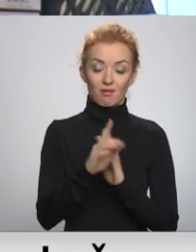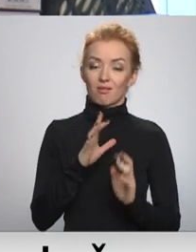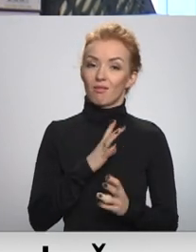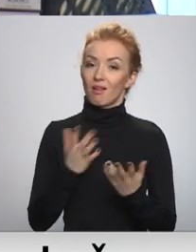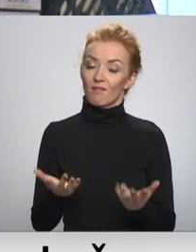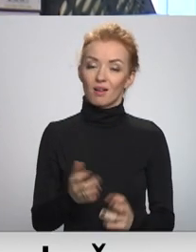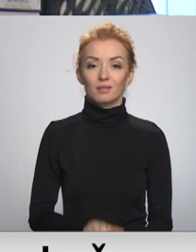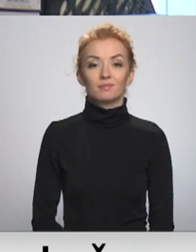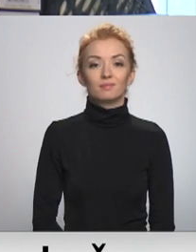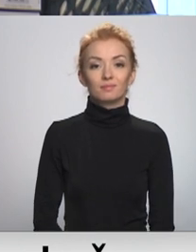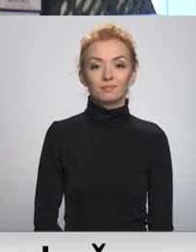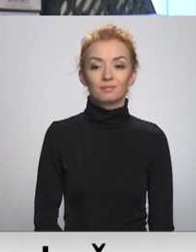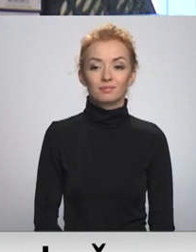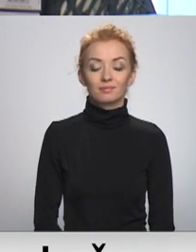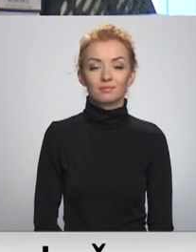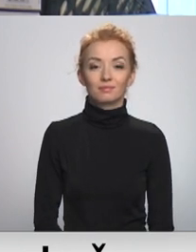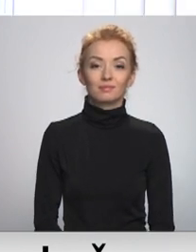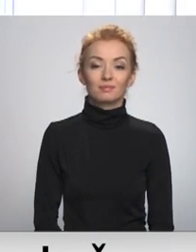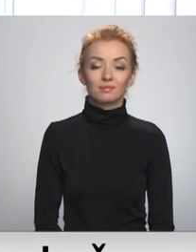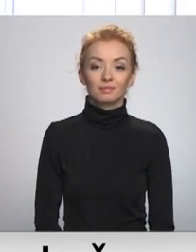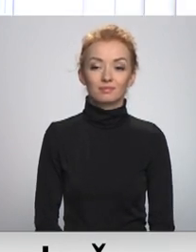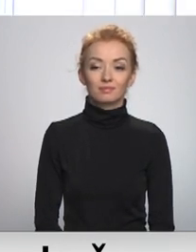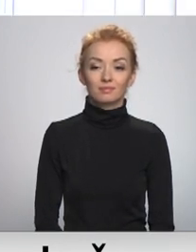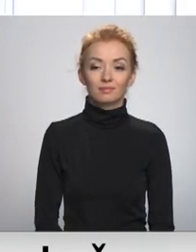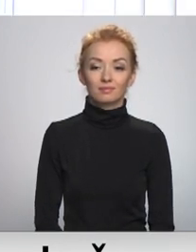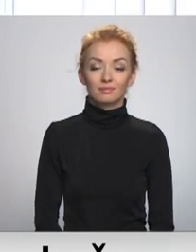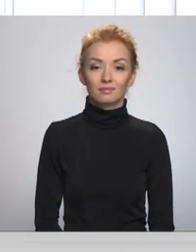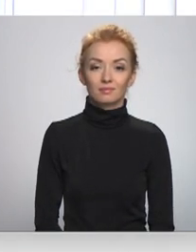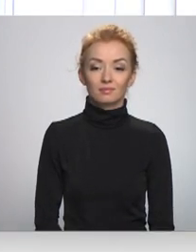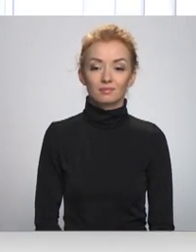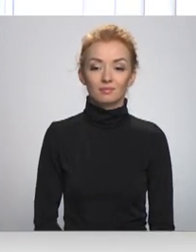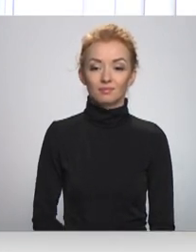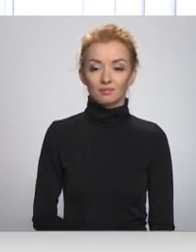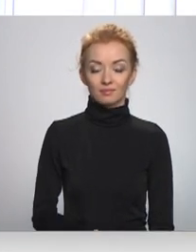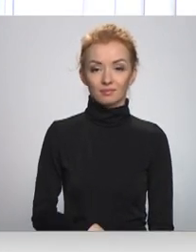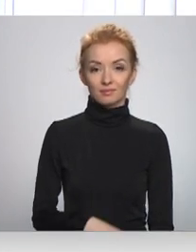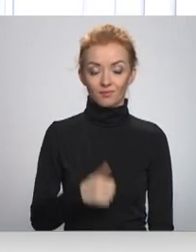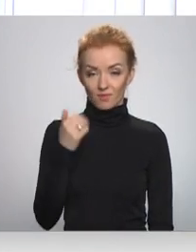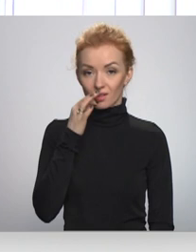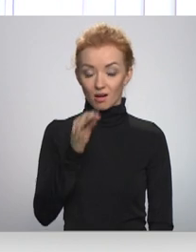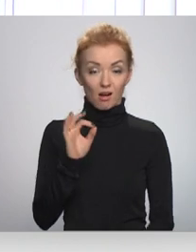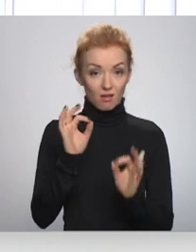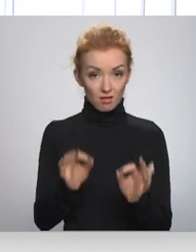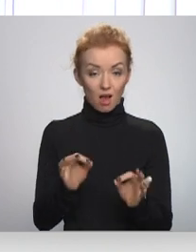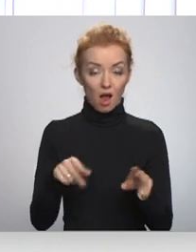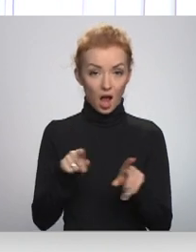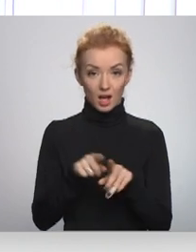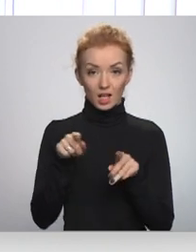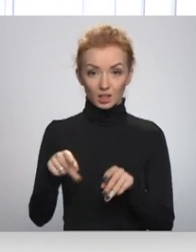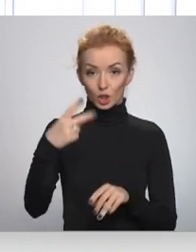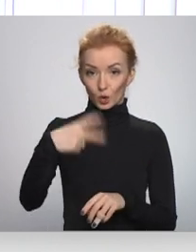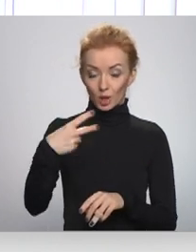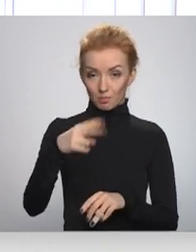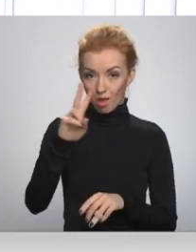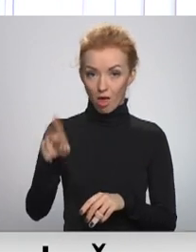bez certifikāta nas nepuskājot. Nu, tieši tā, un man liekas, ka arī tas 20 eiro